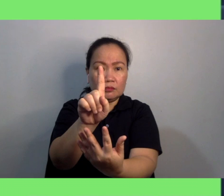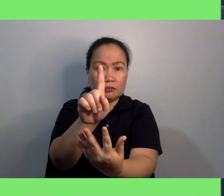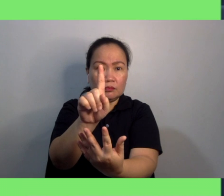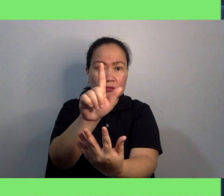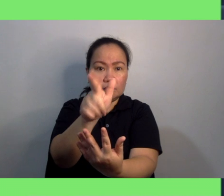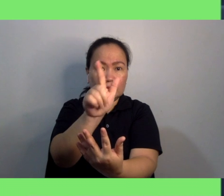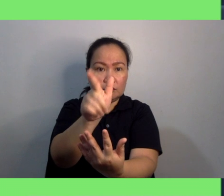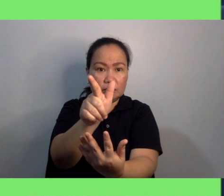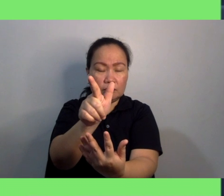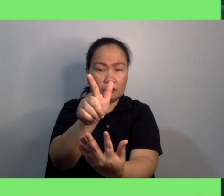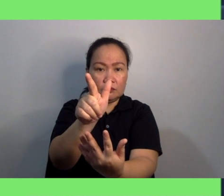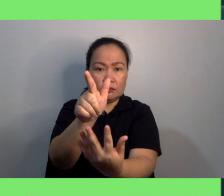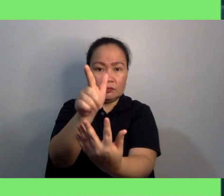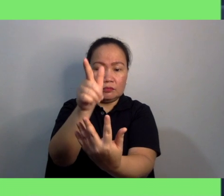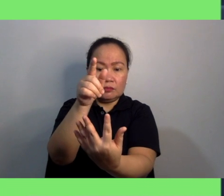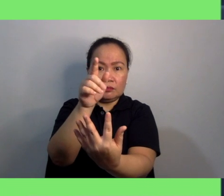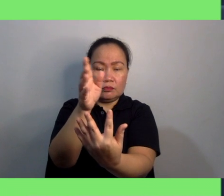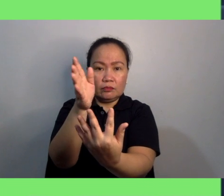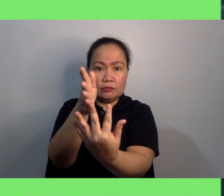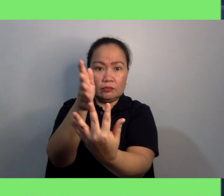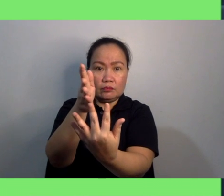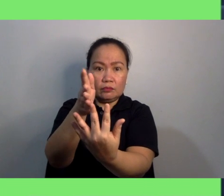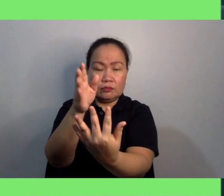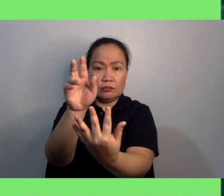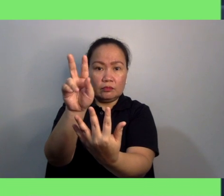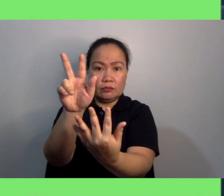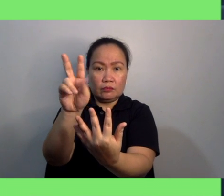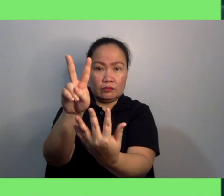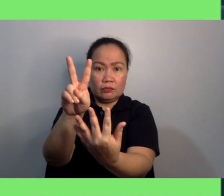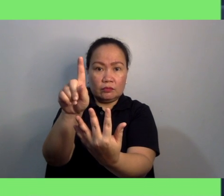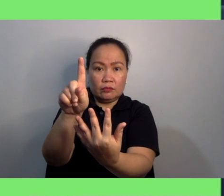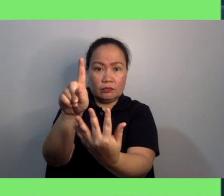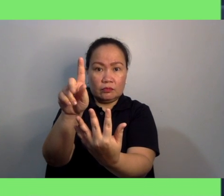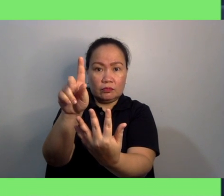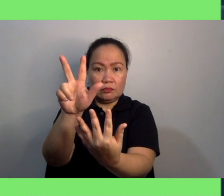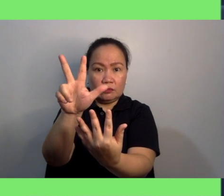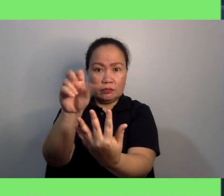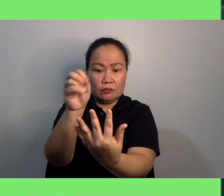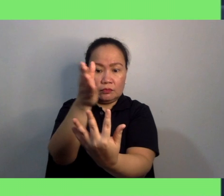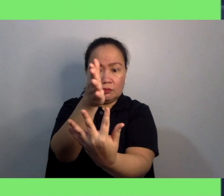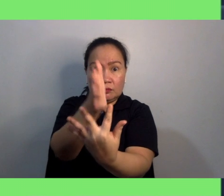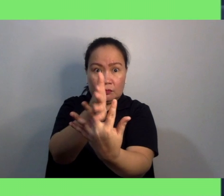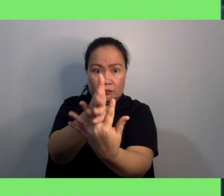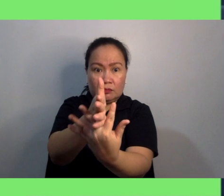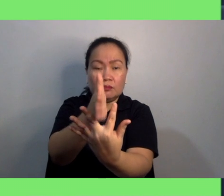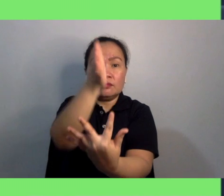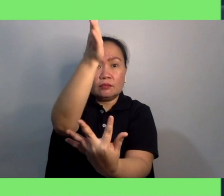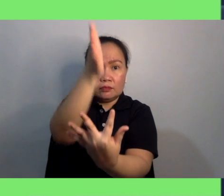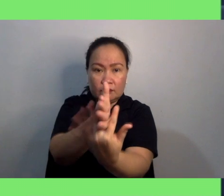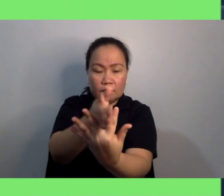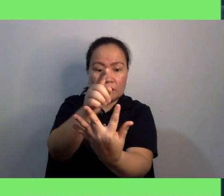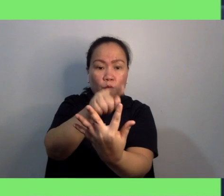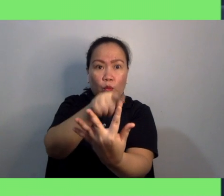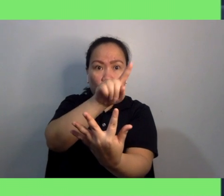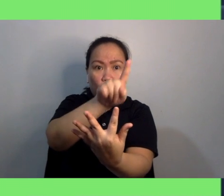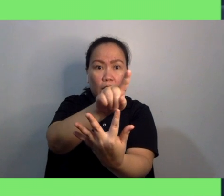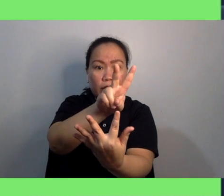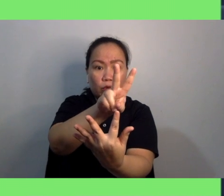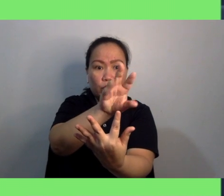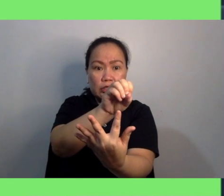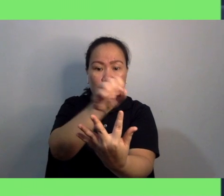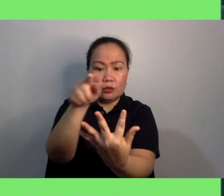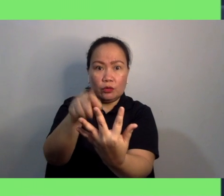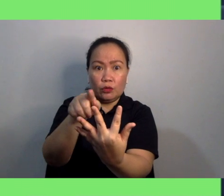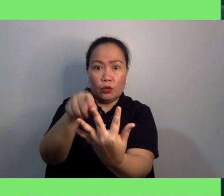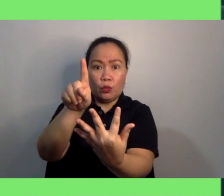So, 125, mag-mark ka dito ng point. After mo mag-mark dito sa tapat ng 125, i-connect mo na